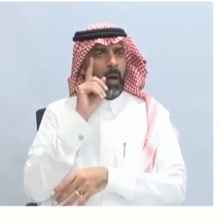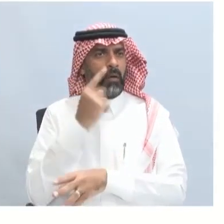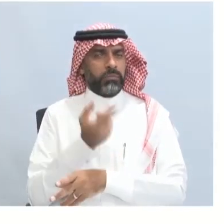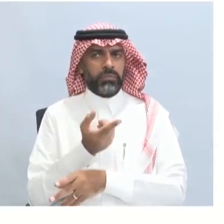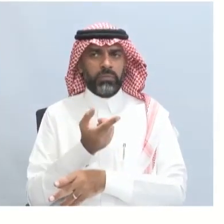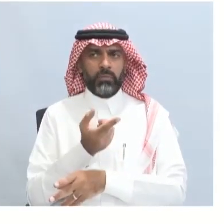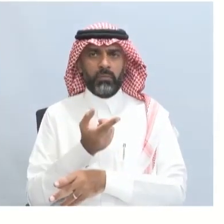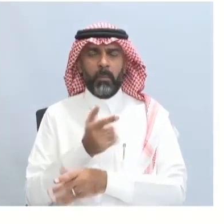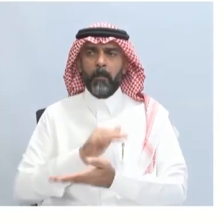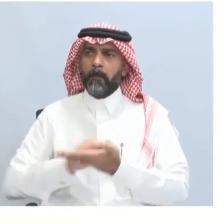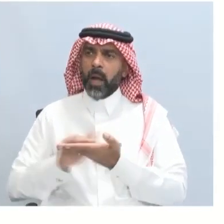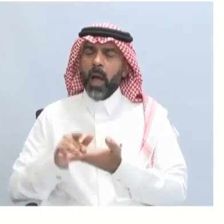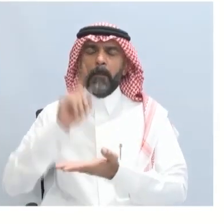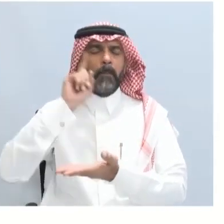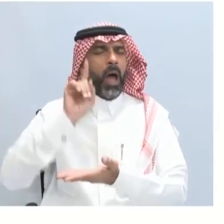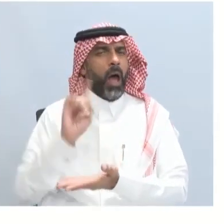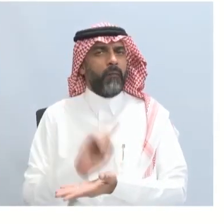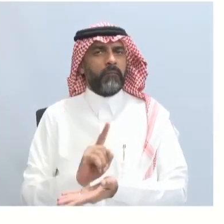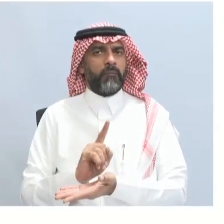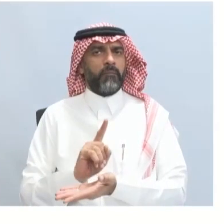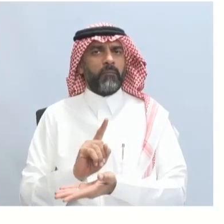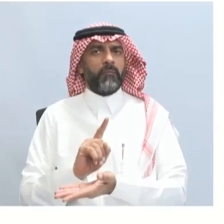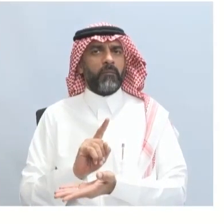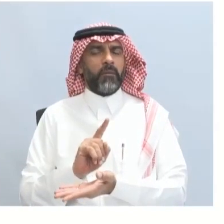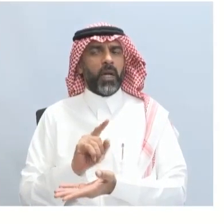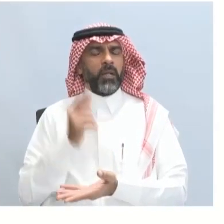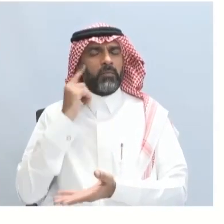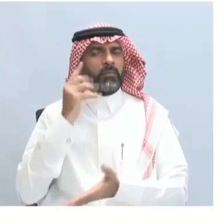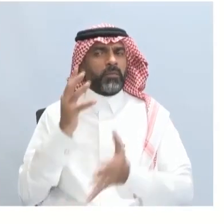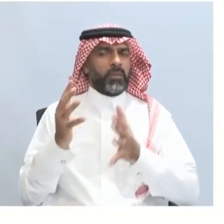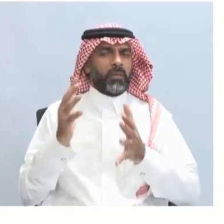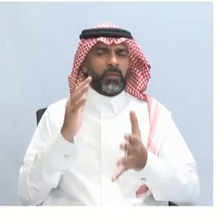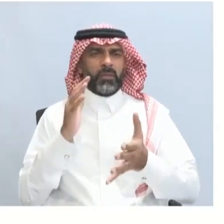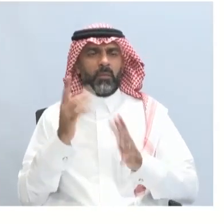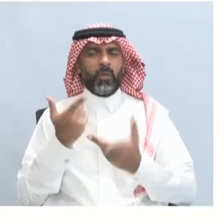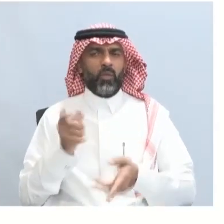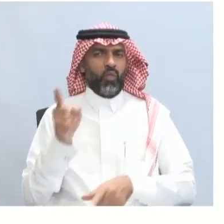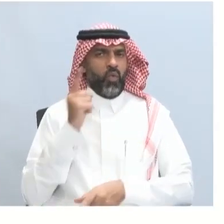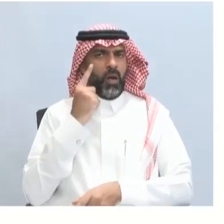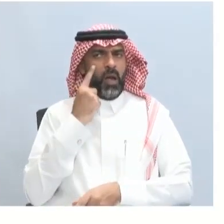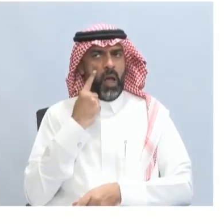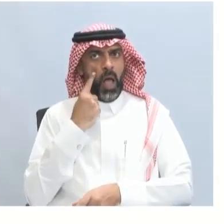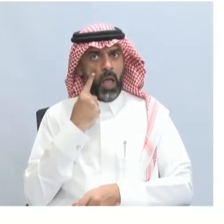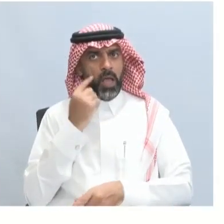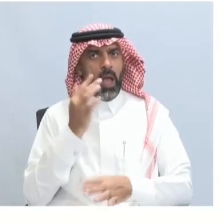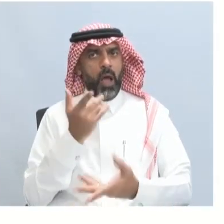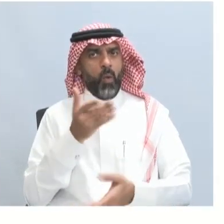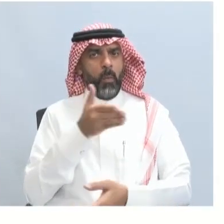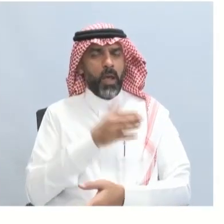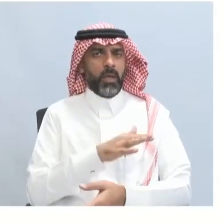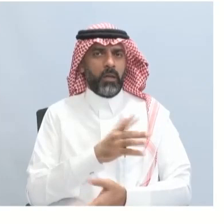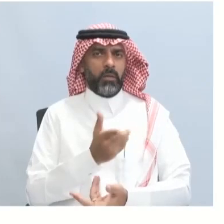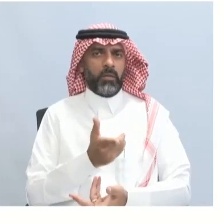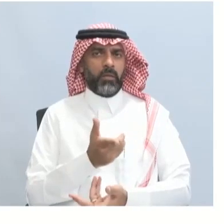غيبته بعدم العلم عن موطن ولا محل قامته يثور الشك حول امر بقائه على قيد الحياه انقطاع اخباره لذا